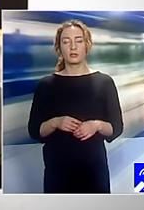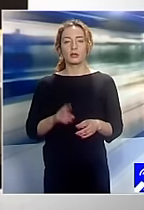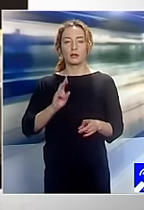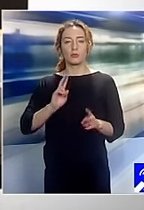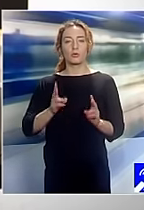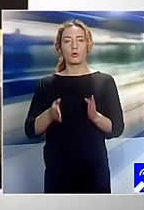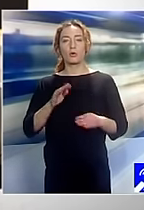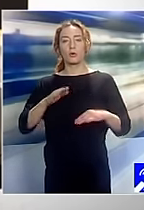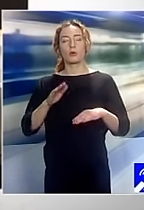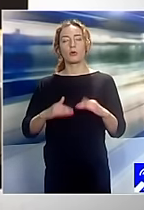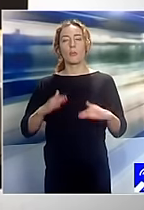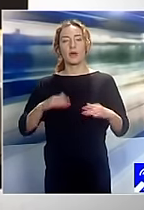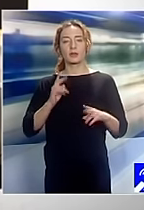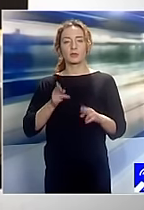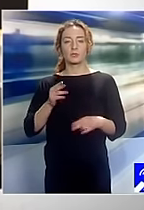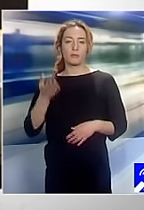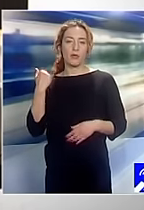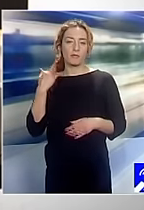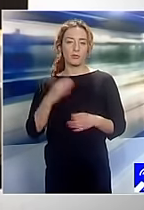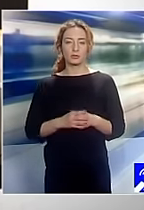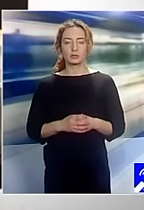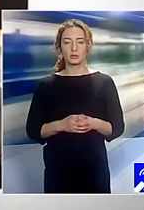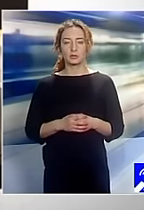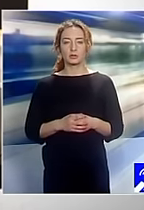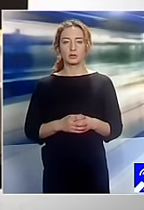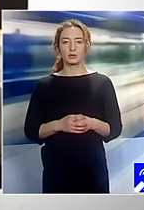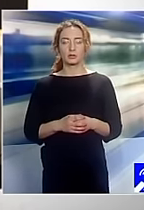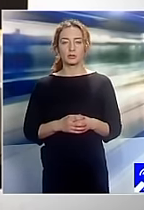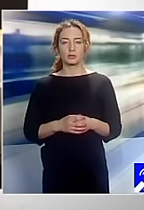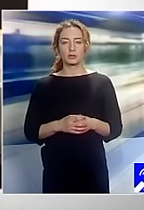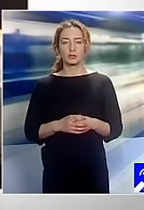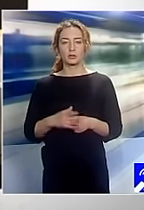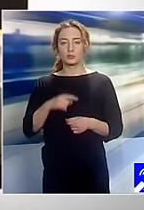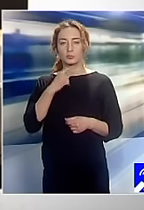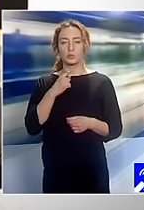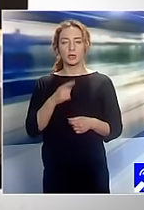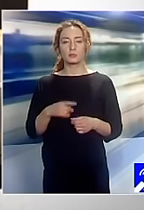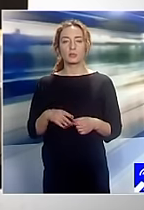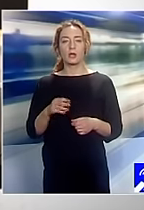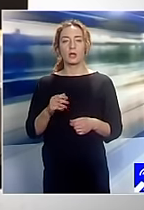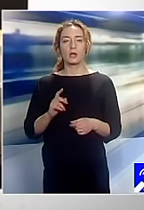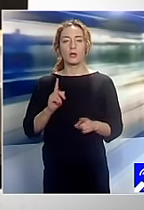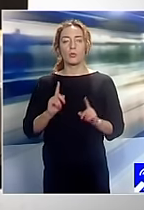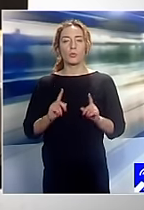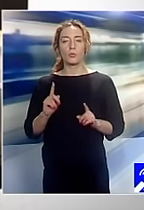Deci jumătatea aceasta de lună februarie, putem zice că a fost una dintre